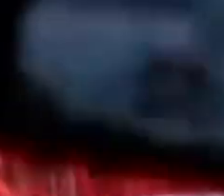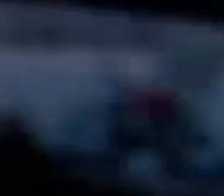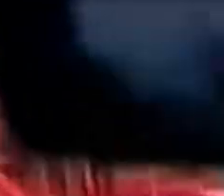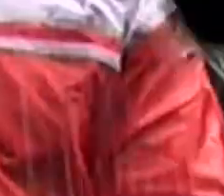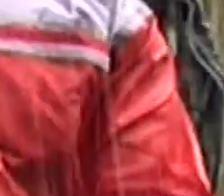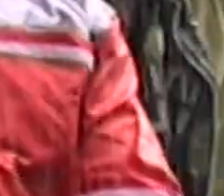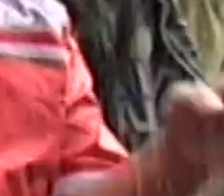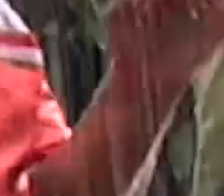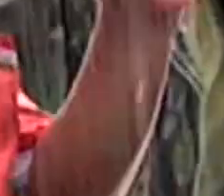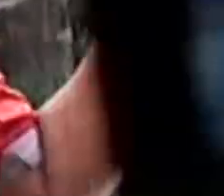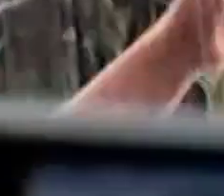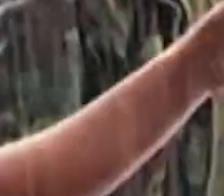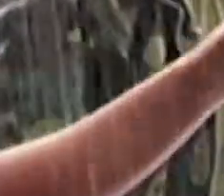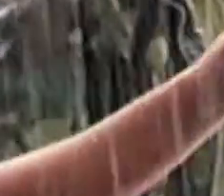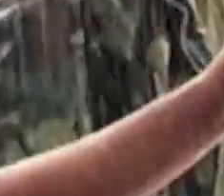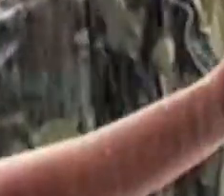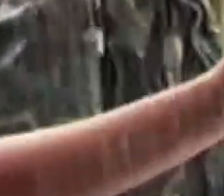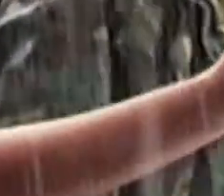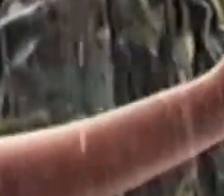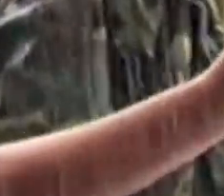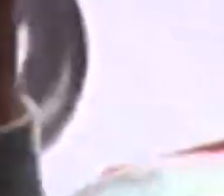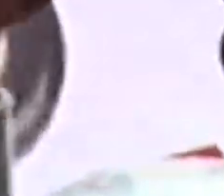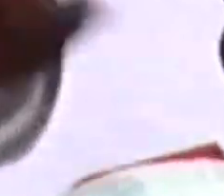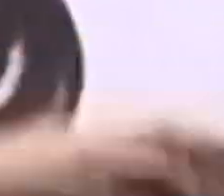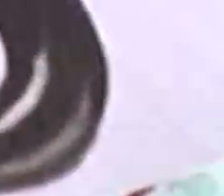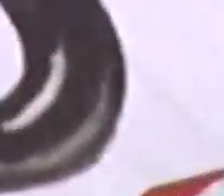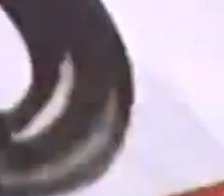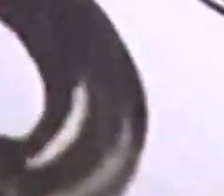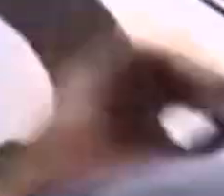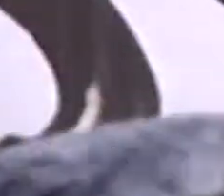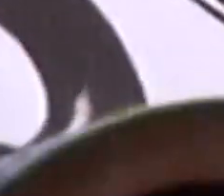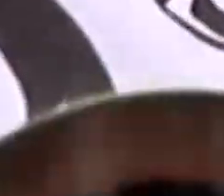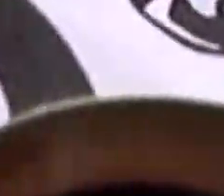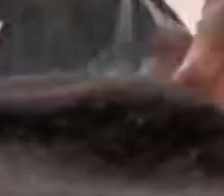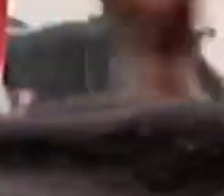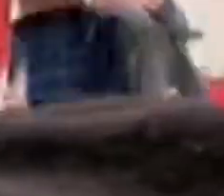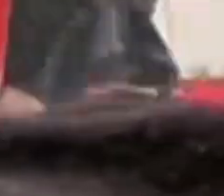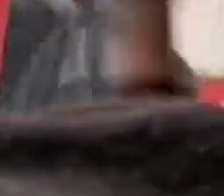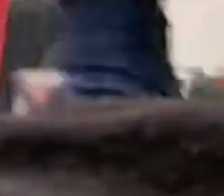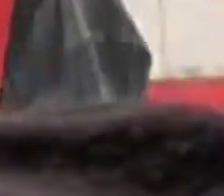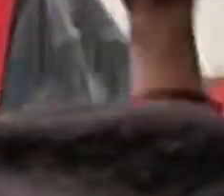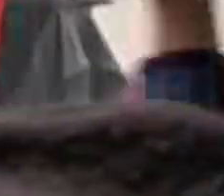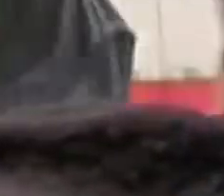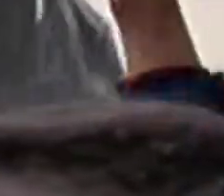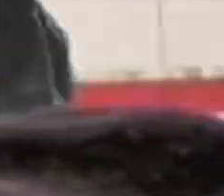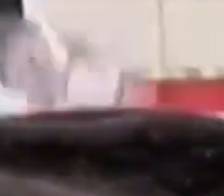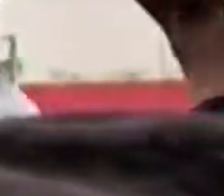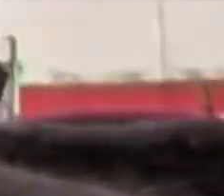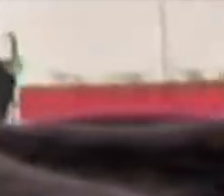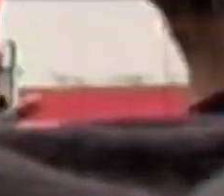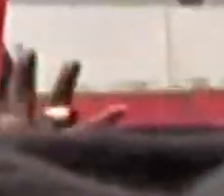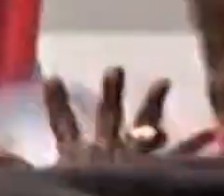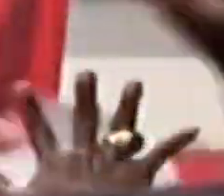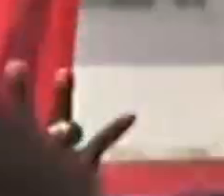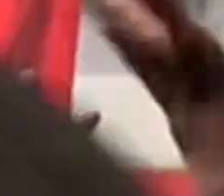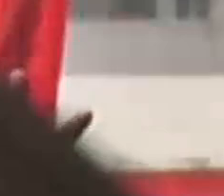Di tengah guyuran hujan deras di Jalan Rasuna Said Jakarta Rabu siang, warga Tanjung Priuk Jakarta Utara berorasi dan menyampaikan protes keras